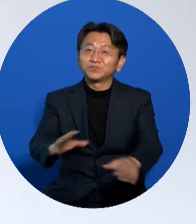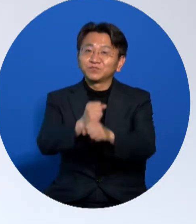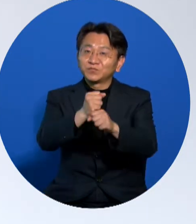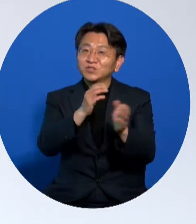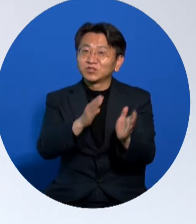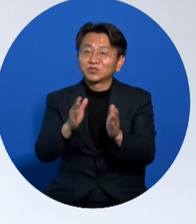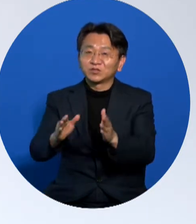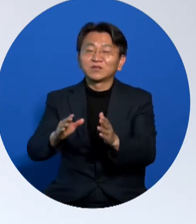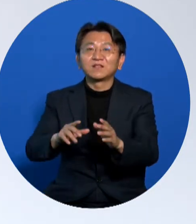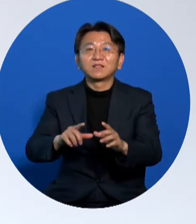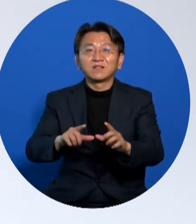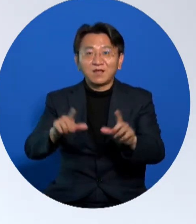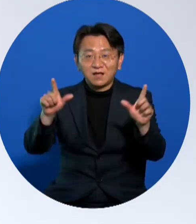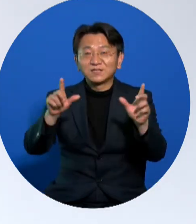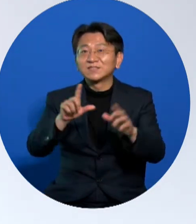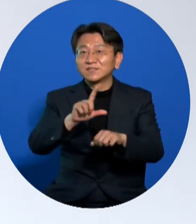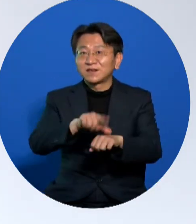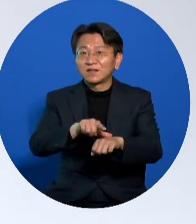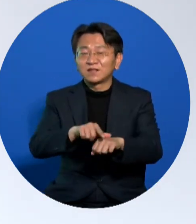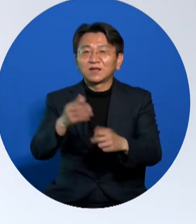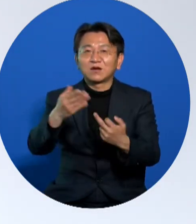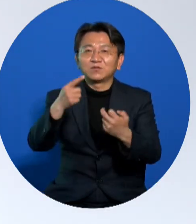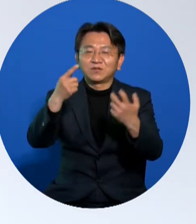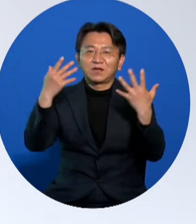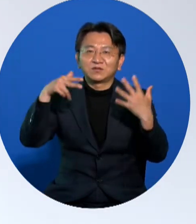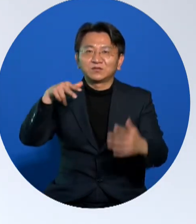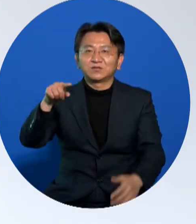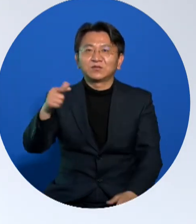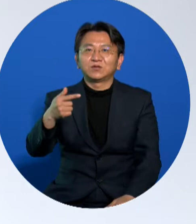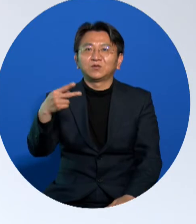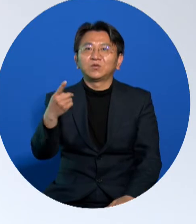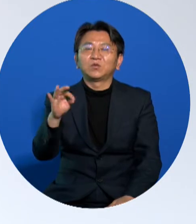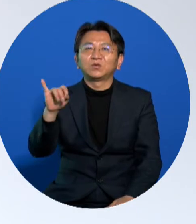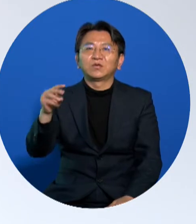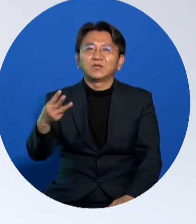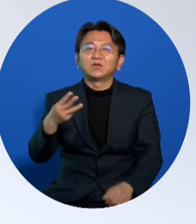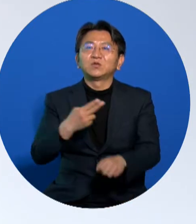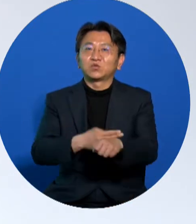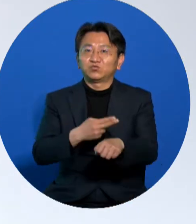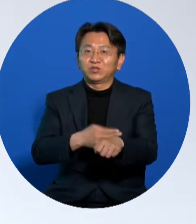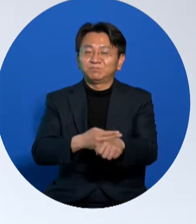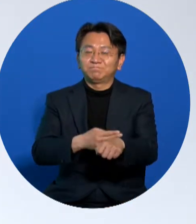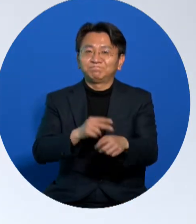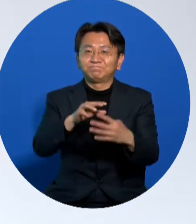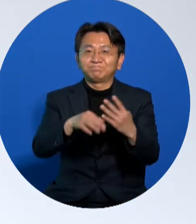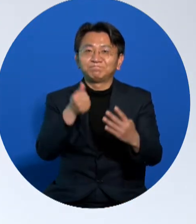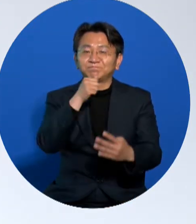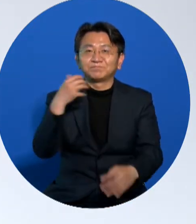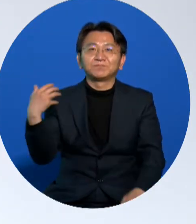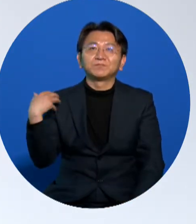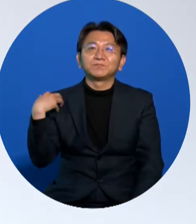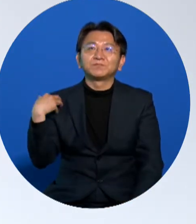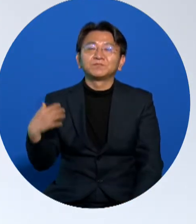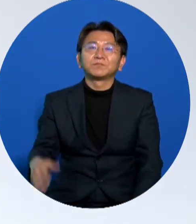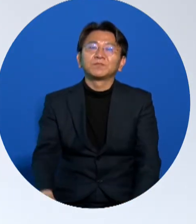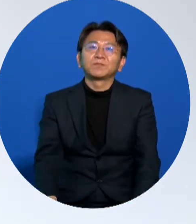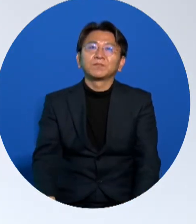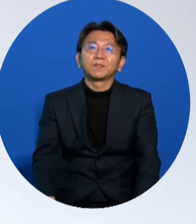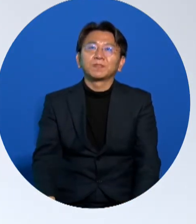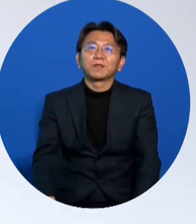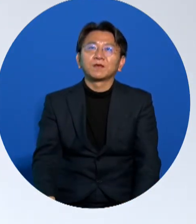오늘 랩업 세션은 강원대학교 전동일 교수님께서 직접 진행을 해주실 예정입니다. 그러면